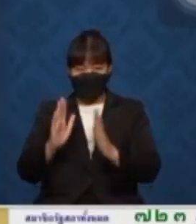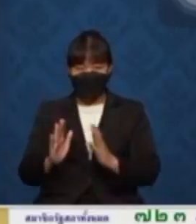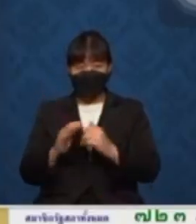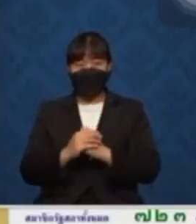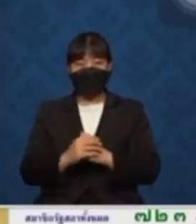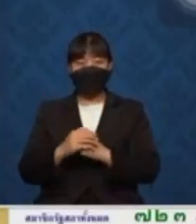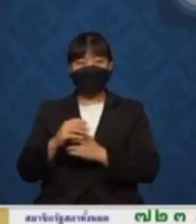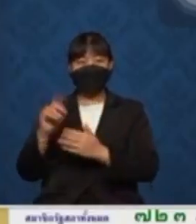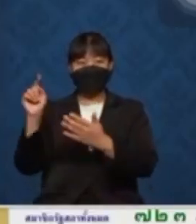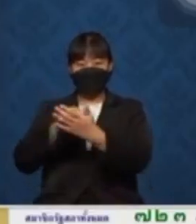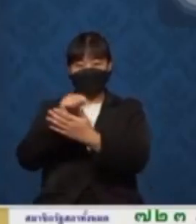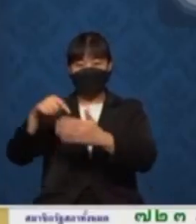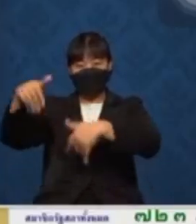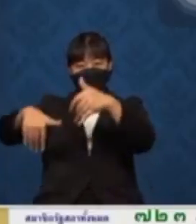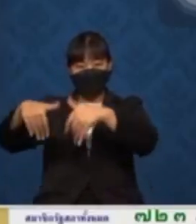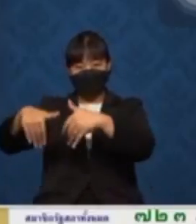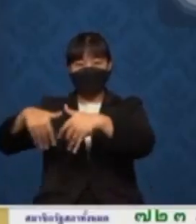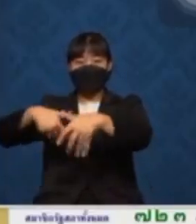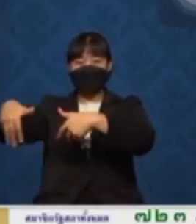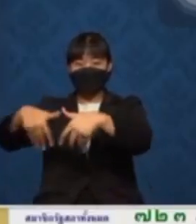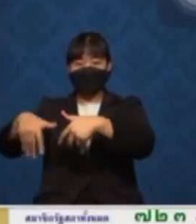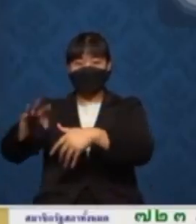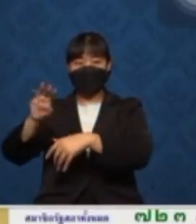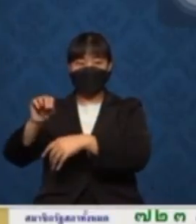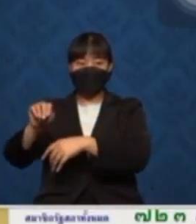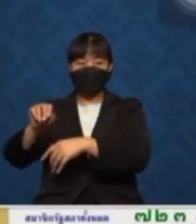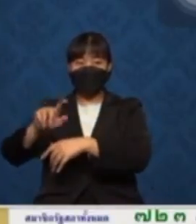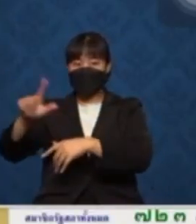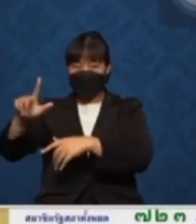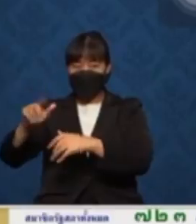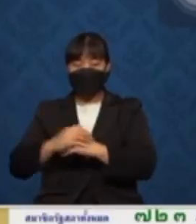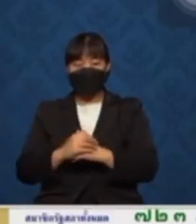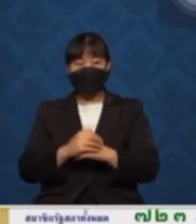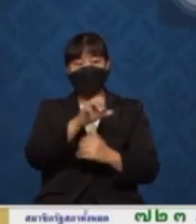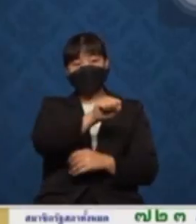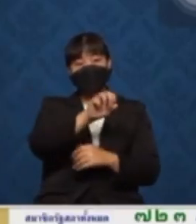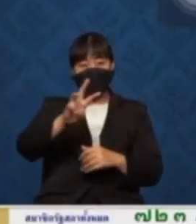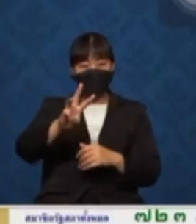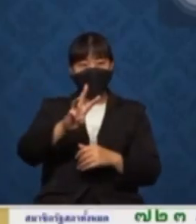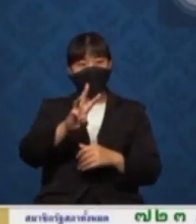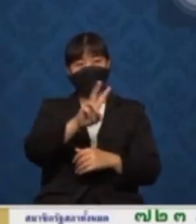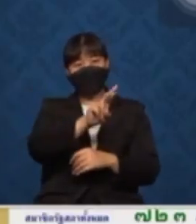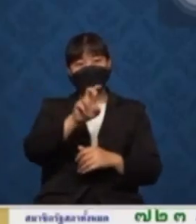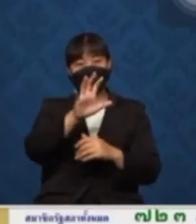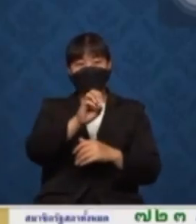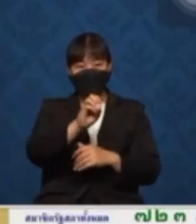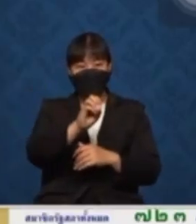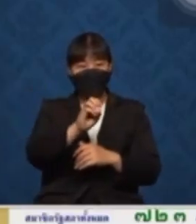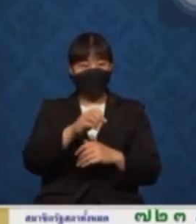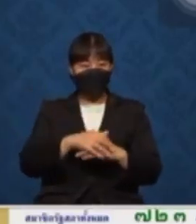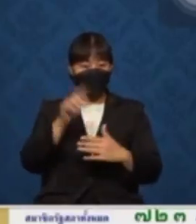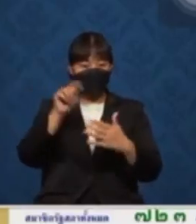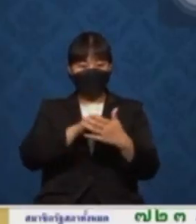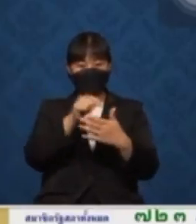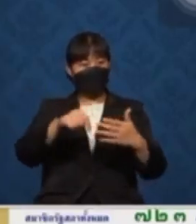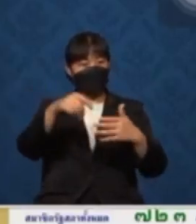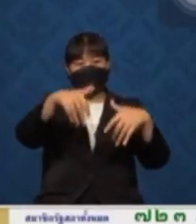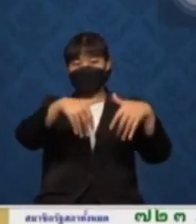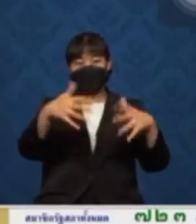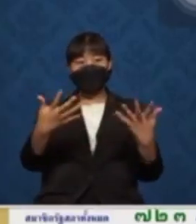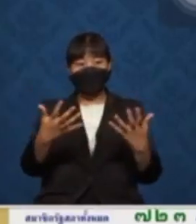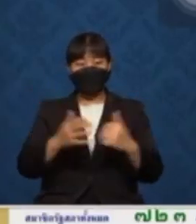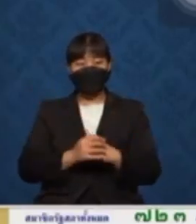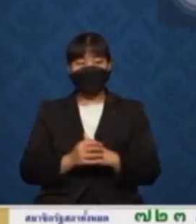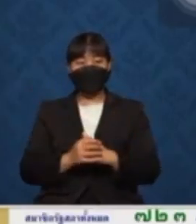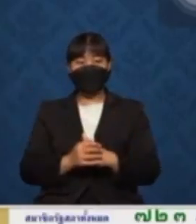ชน40ล้านเสียงในขณะที่สว250คนไม่ได้มาจากการลงคะแนนของประชาชนคนใดเลยเราจะค้นพบครับ